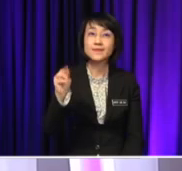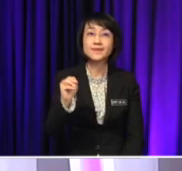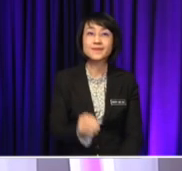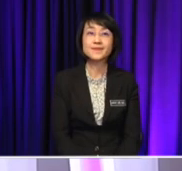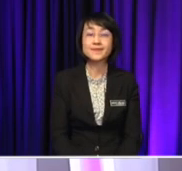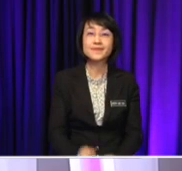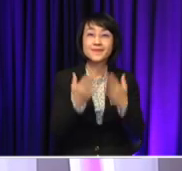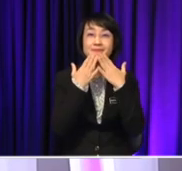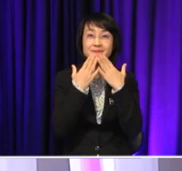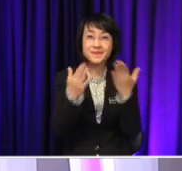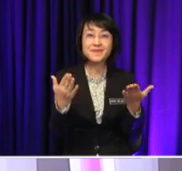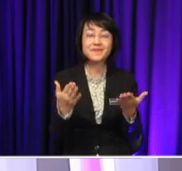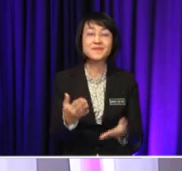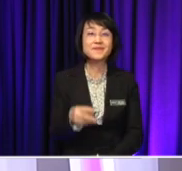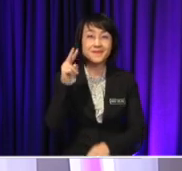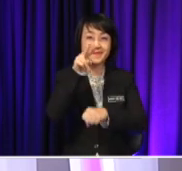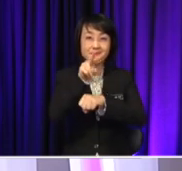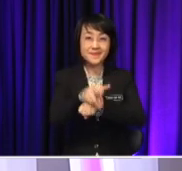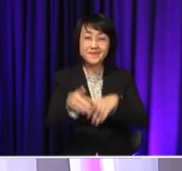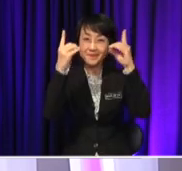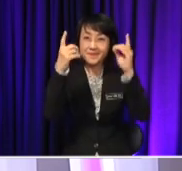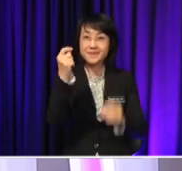terima kasih kepada anda yang sudah menonton